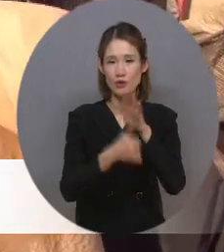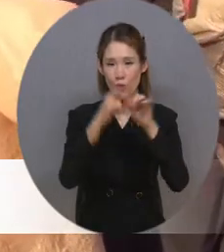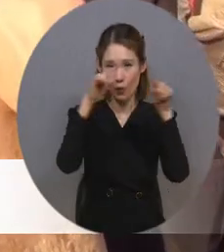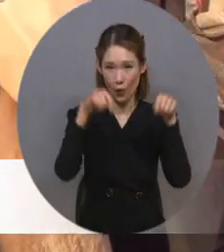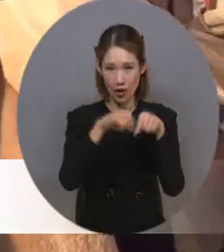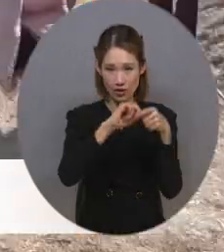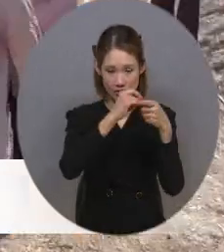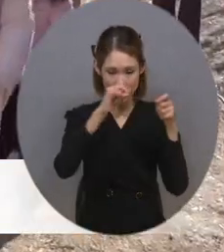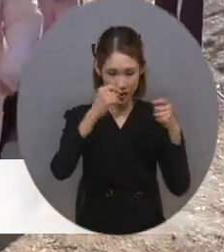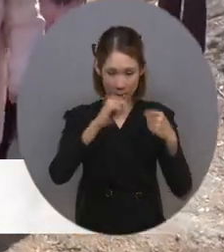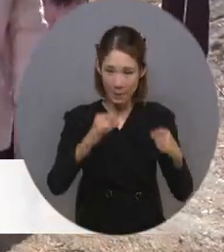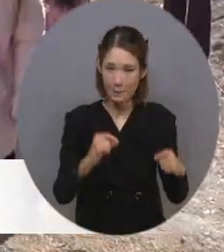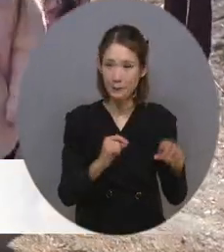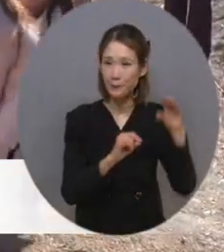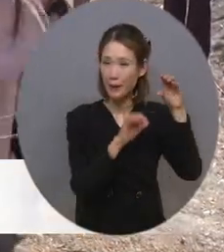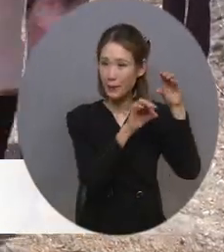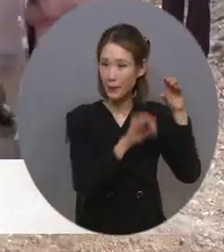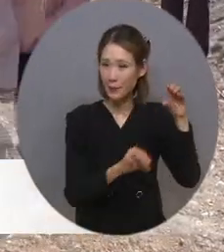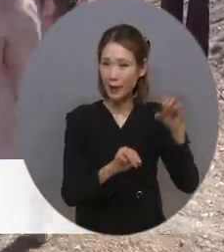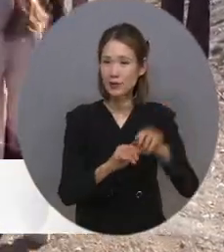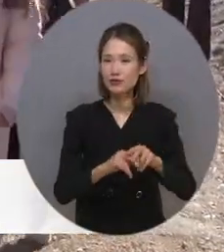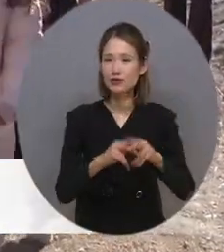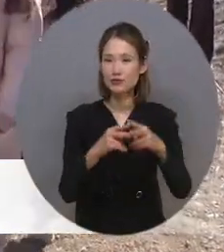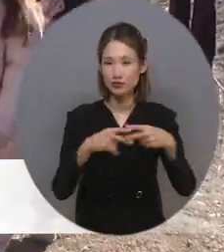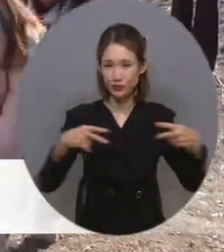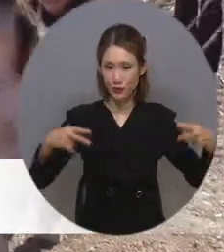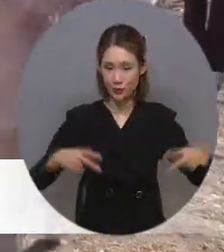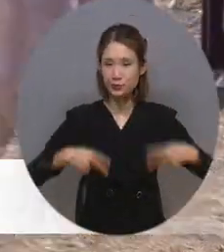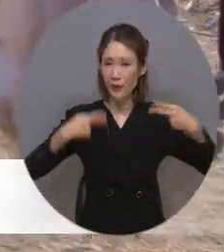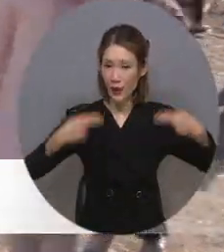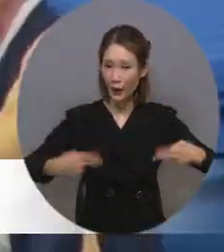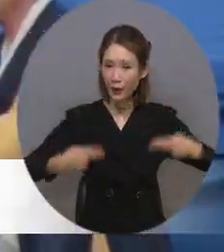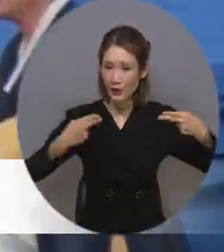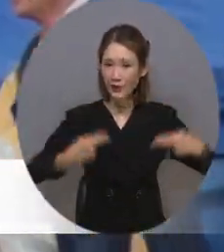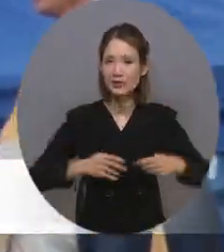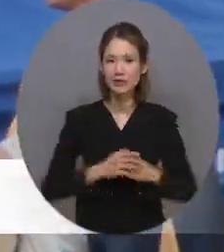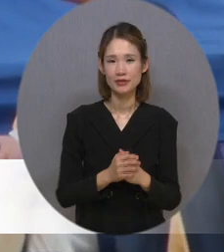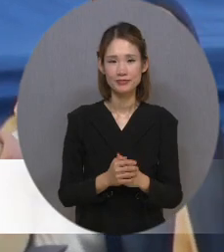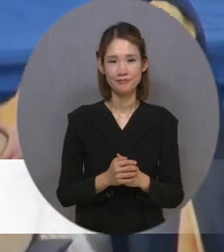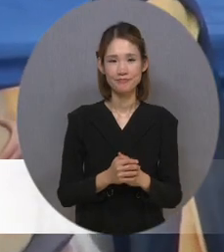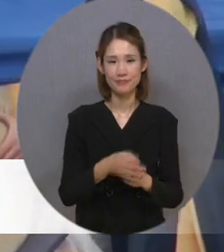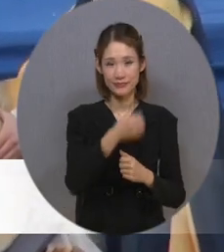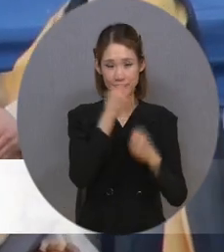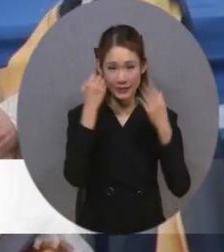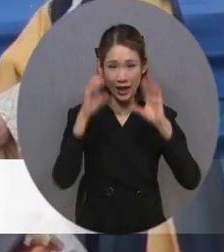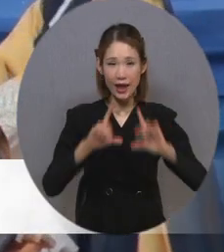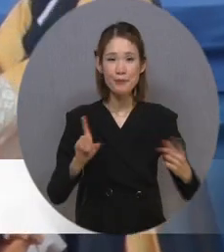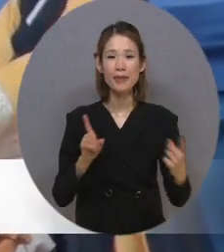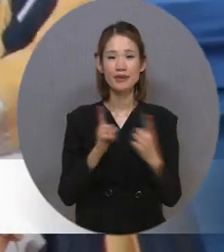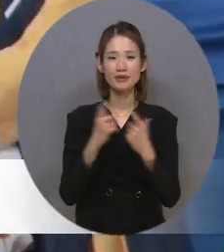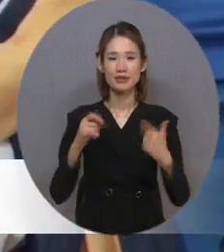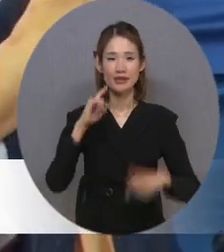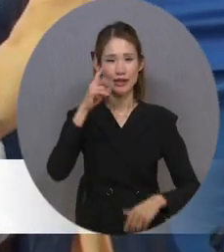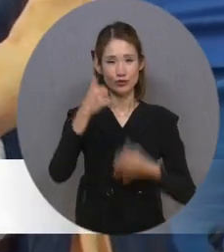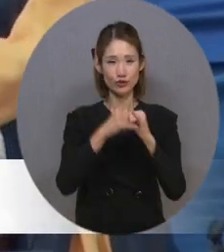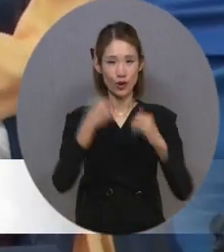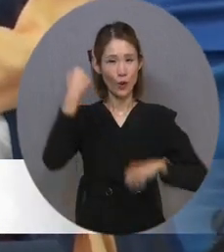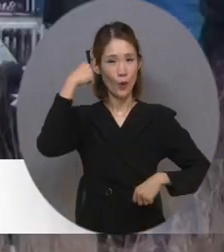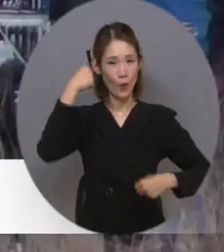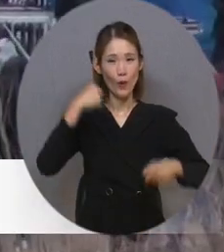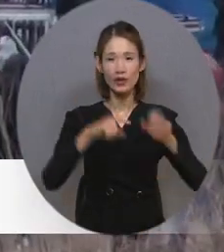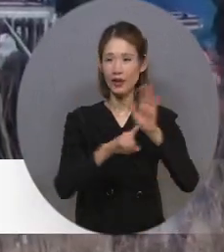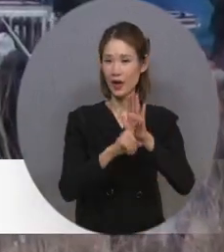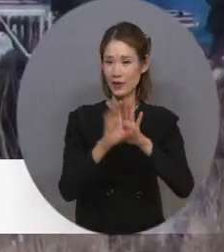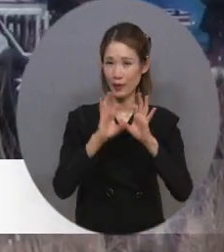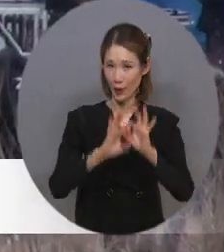달집에 걸어두고 줄넘기, 제기차기를 신나게 즐기고 있습니다. 새해 맞이 지역 예술인들의 공연으로 시민들은